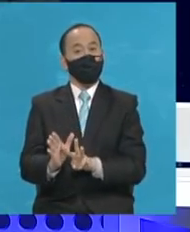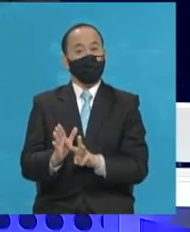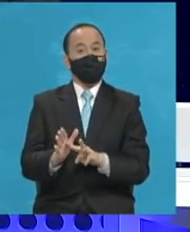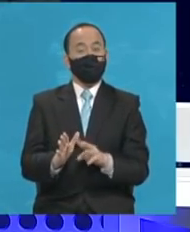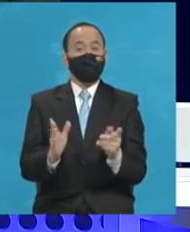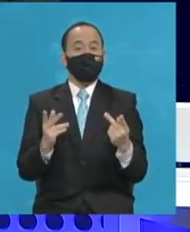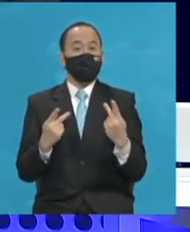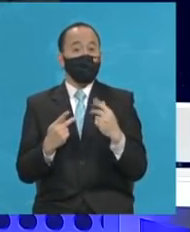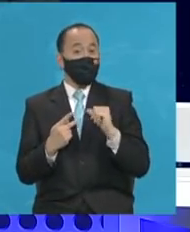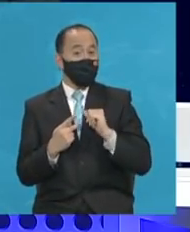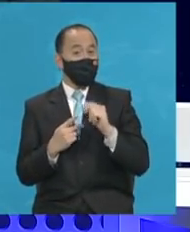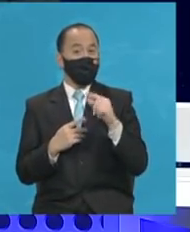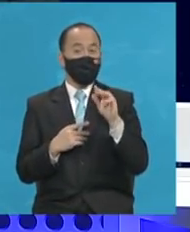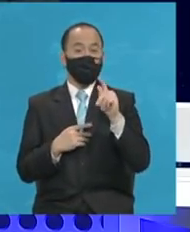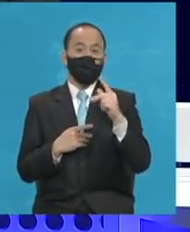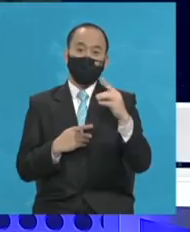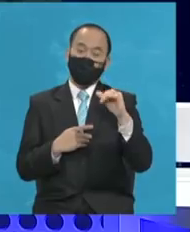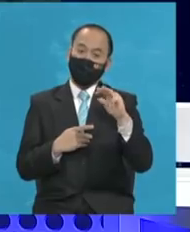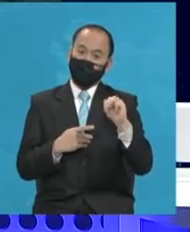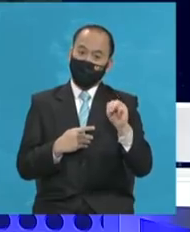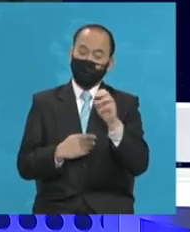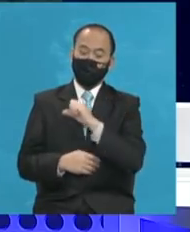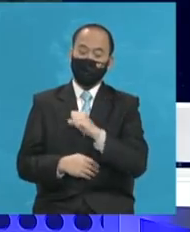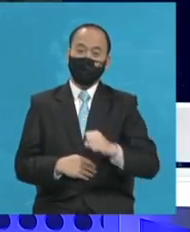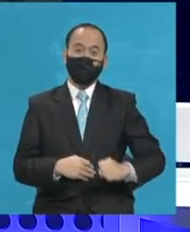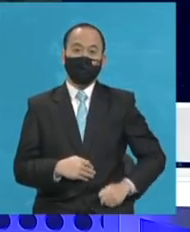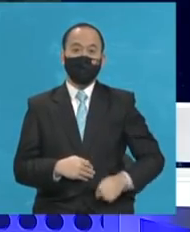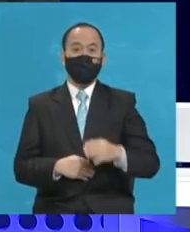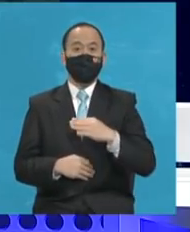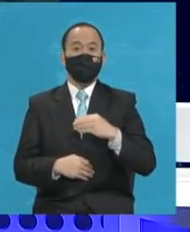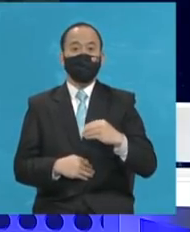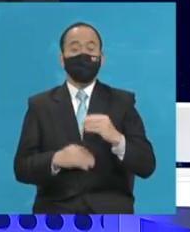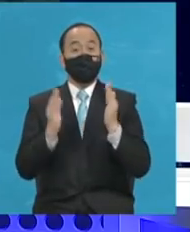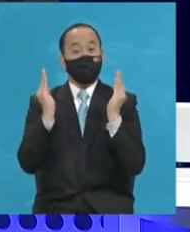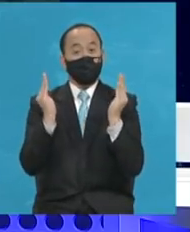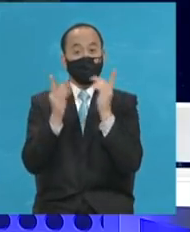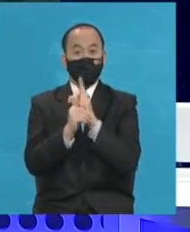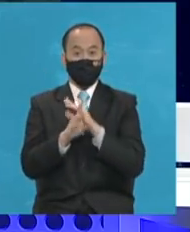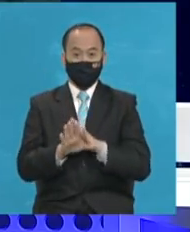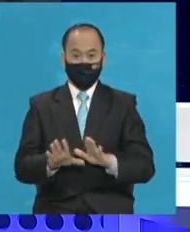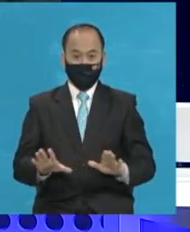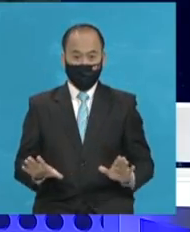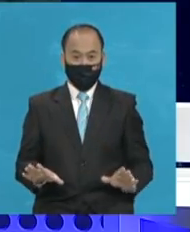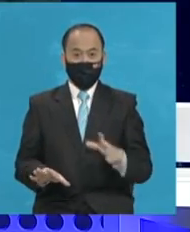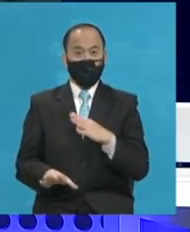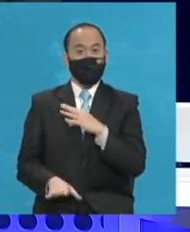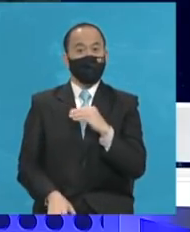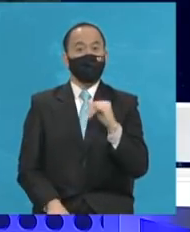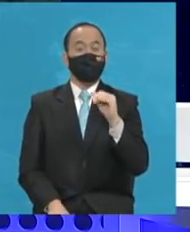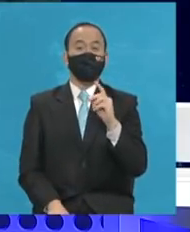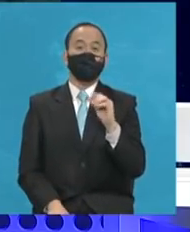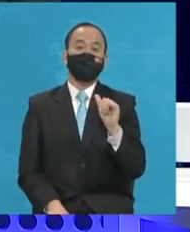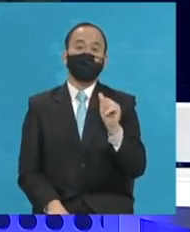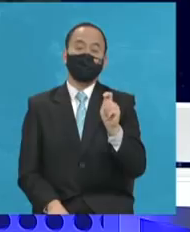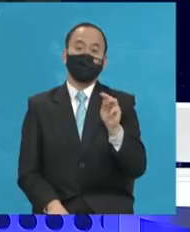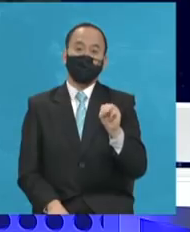kebawah duli Yang Maha Mulia Paduka seri Baginda Sultan dan yang di-pertuan negara Brunei Darussalam dan yang teraman Mulia